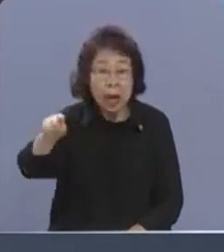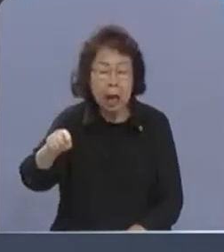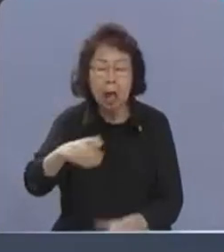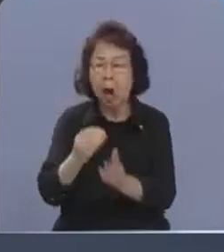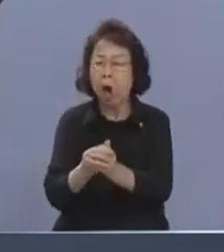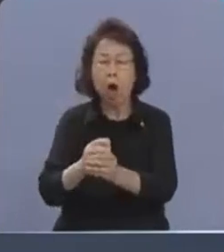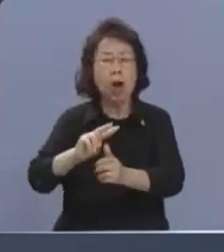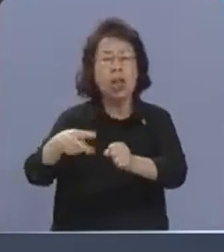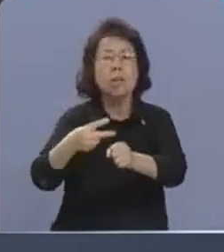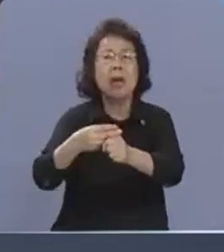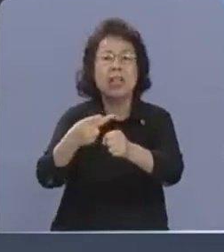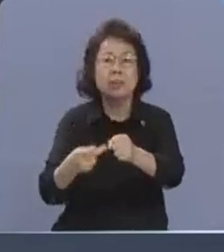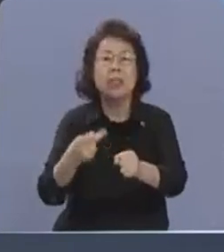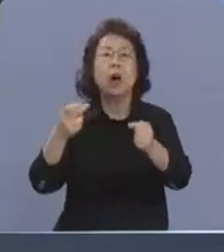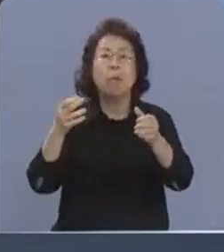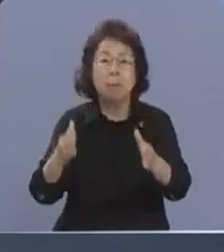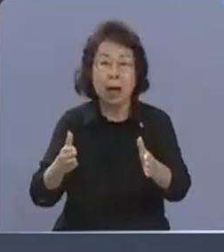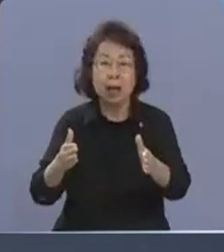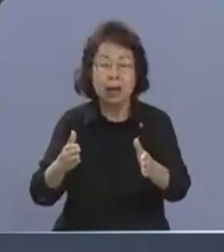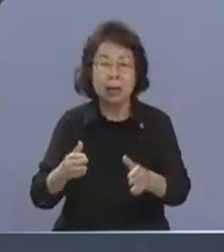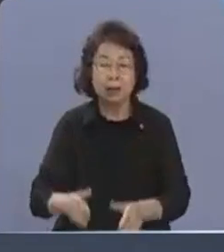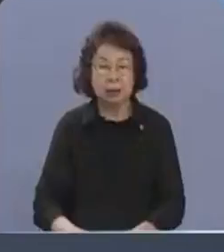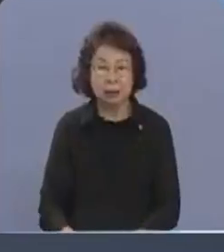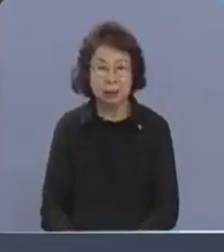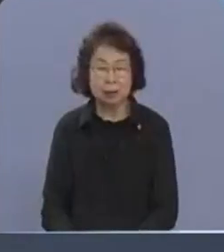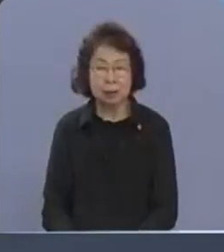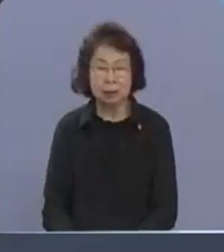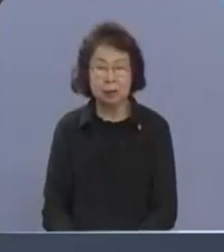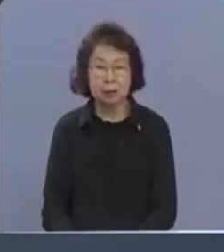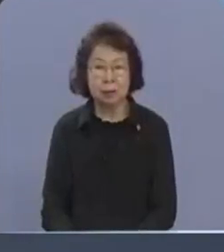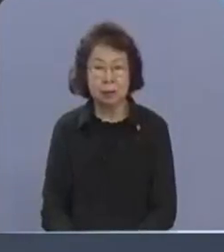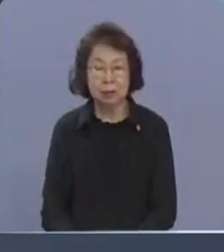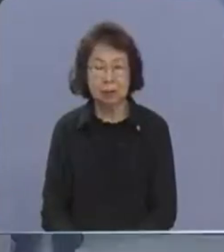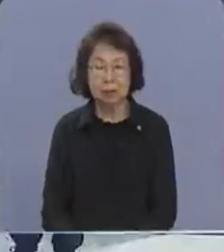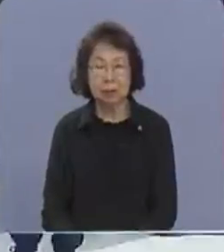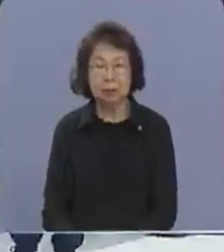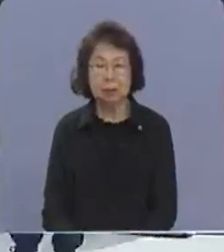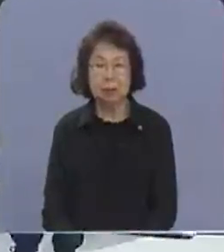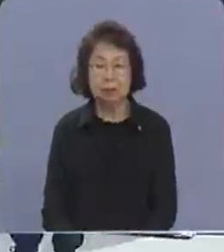무려 212년 만입니다. 보도에 이슬 기자입니다.